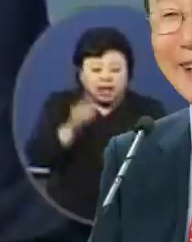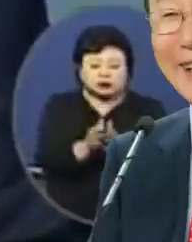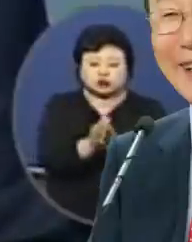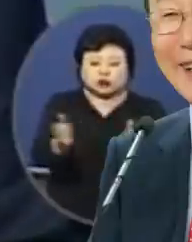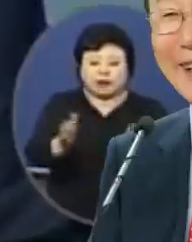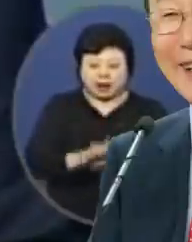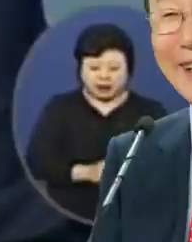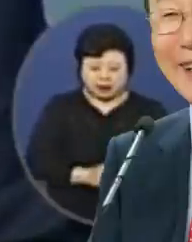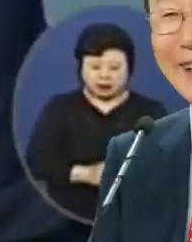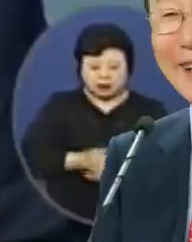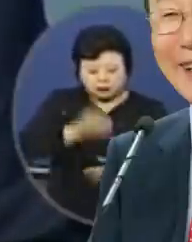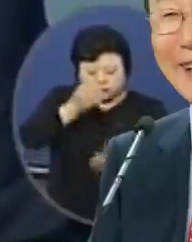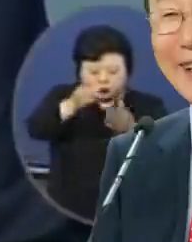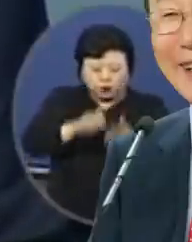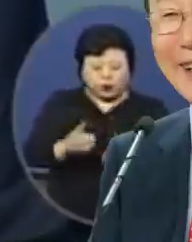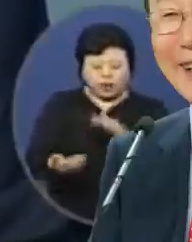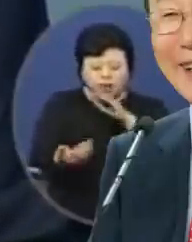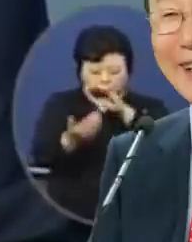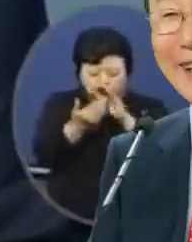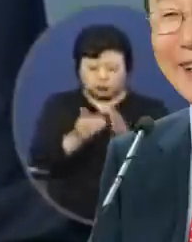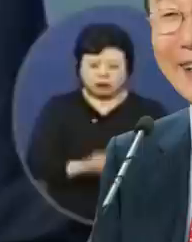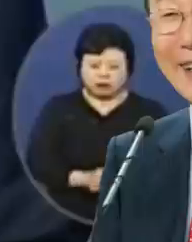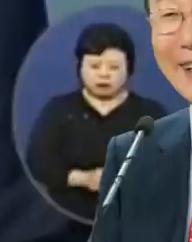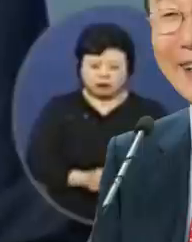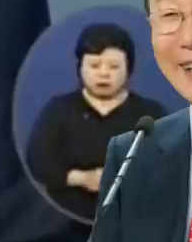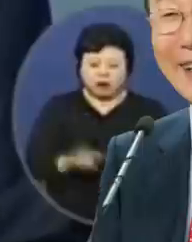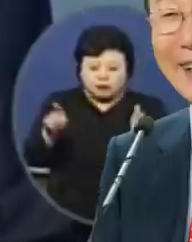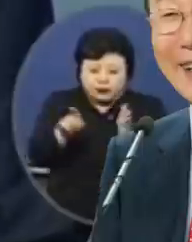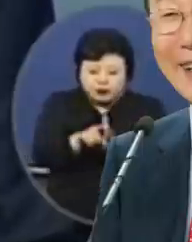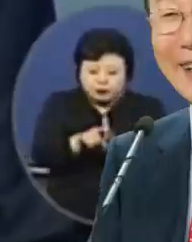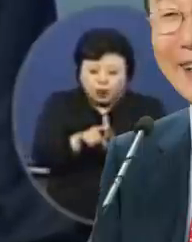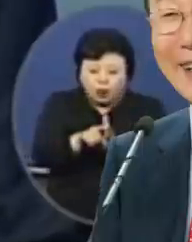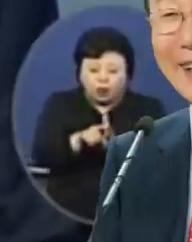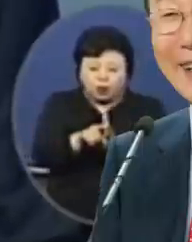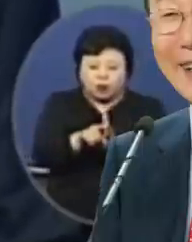출발해서 꿈을 통해서 이루어지고, 믿음으로서